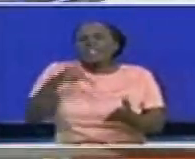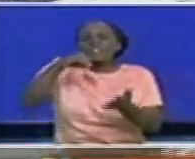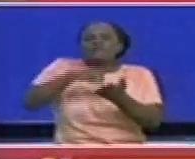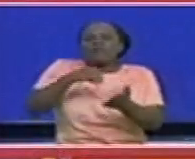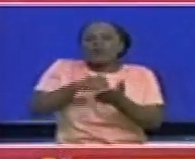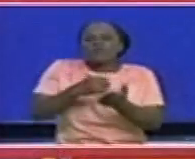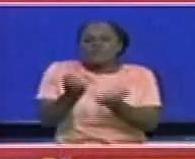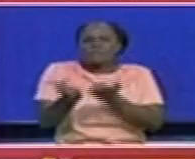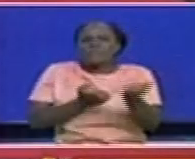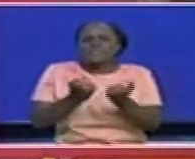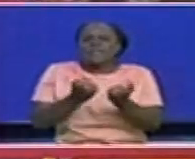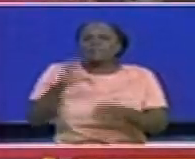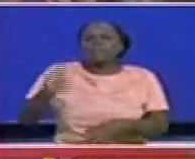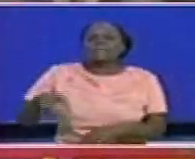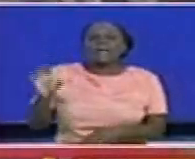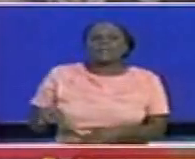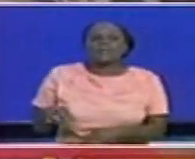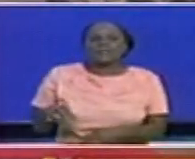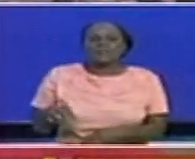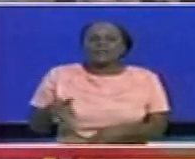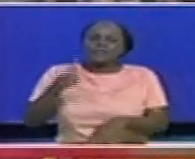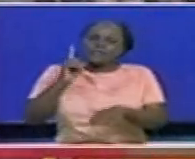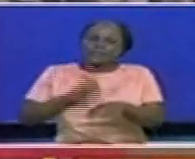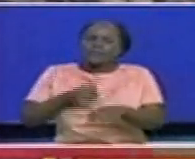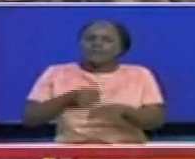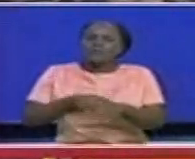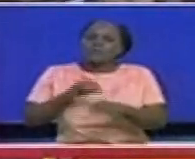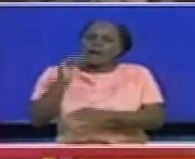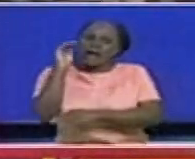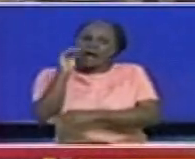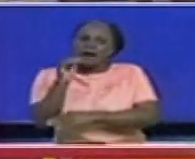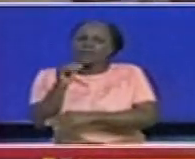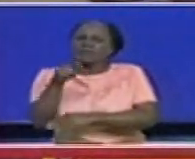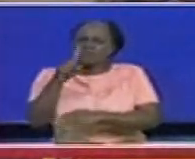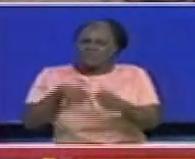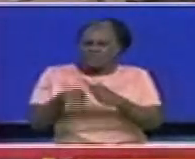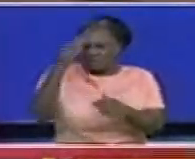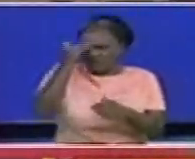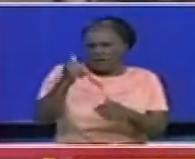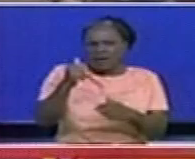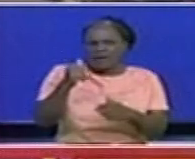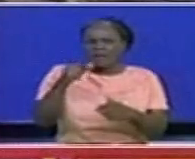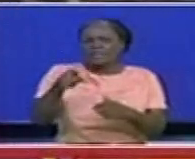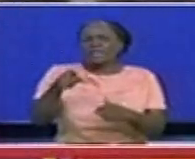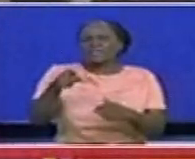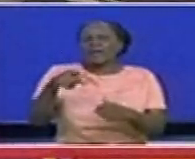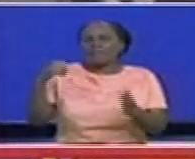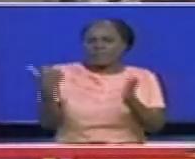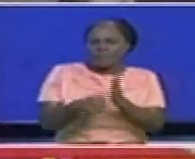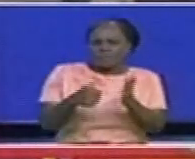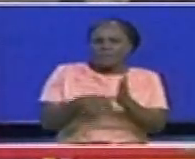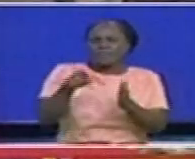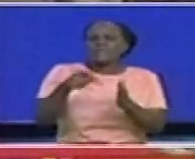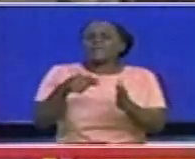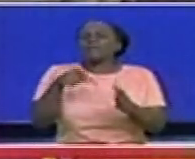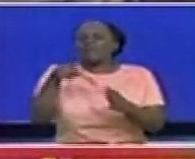katika biashara hiyo ya matatu. Sasa wakati tulimkosho tulimuuliza kwa nini anakuja kuingilia ruti yetu. Ishakuwa ni garage. Anataka